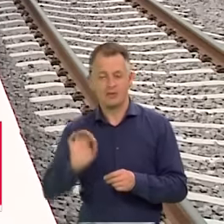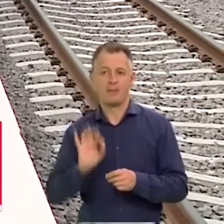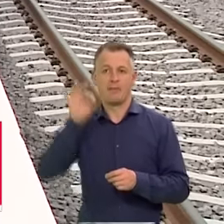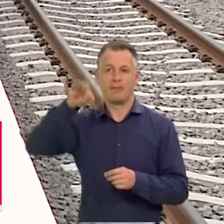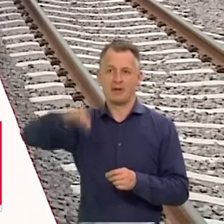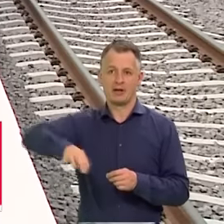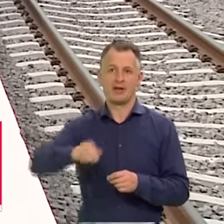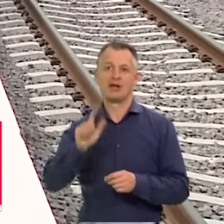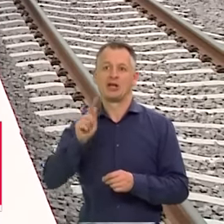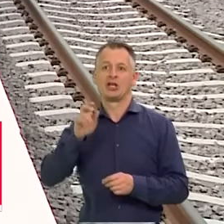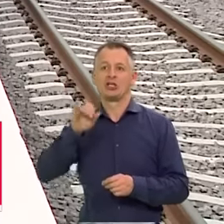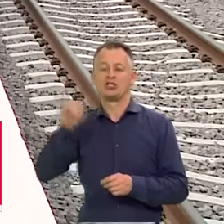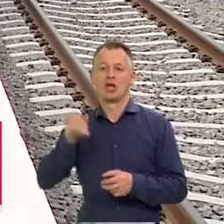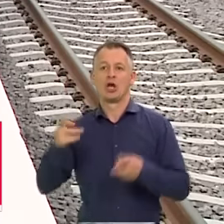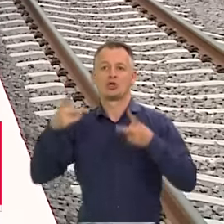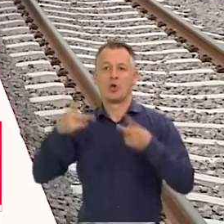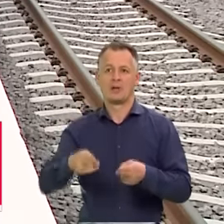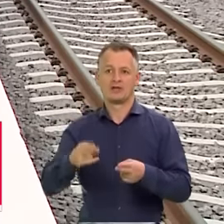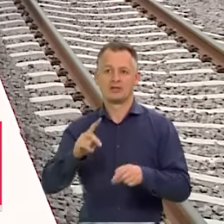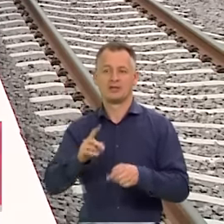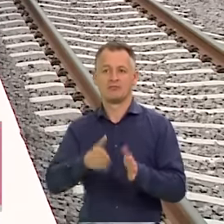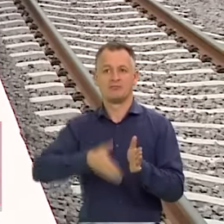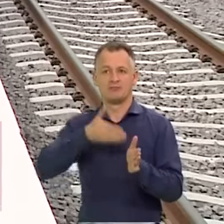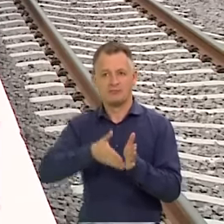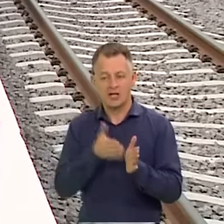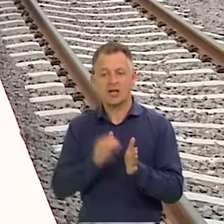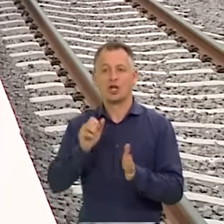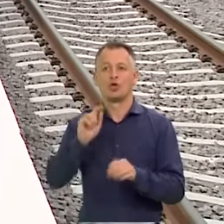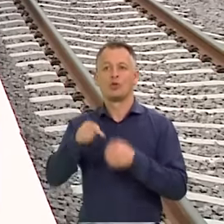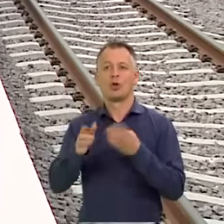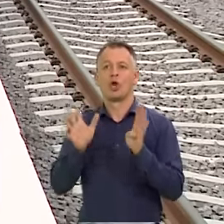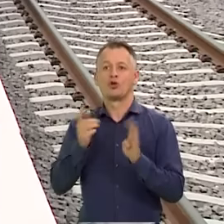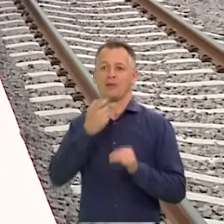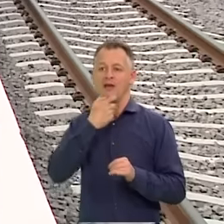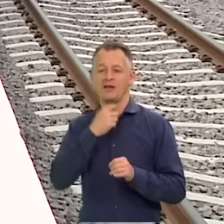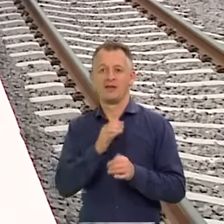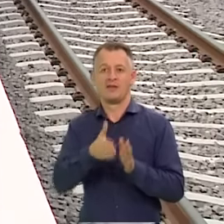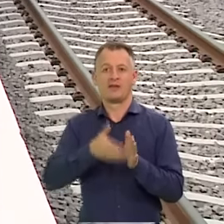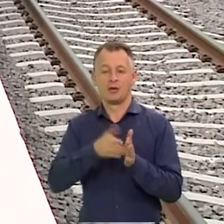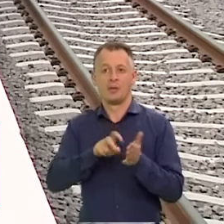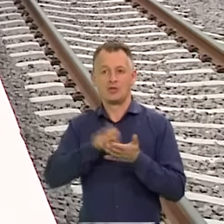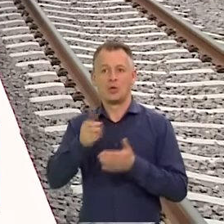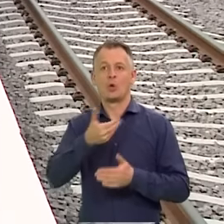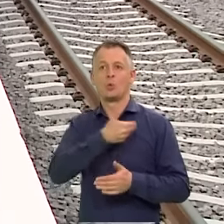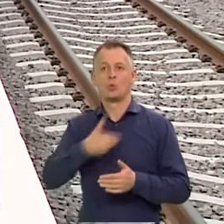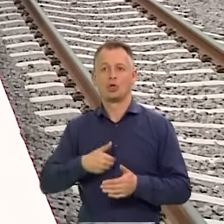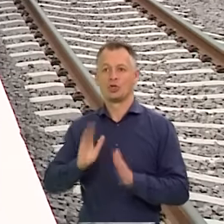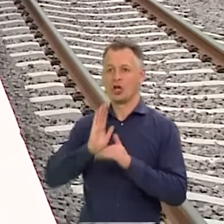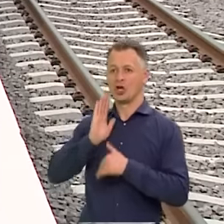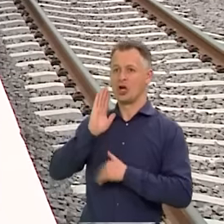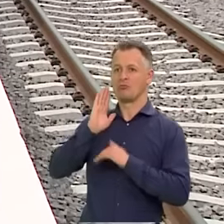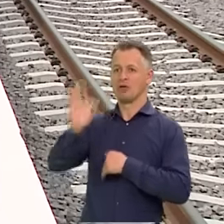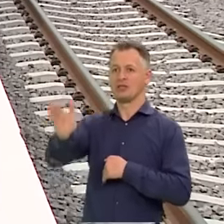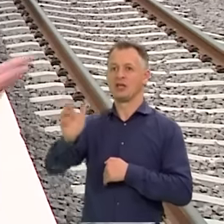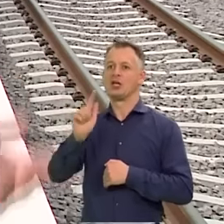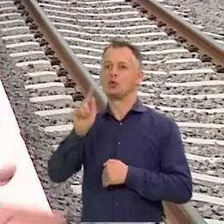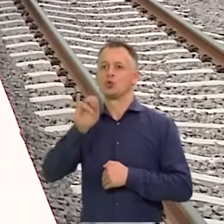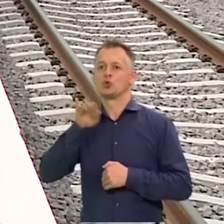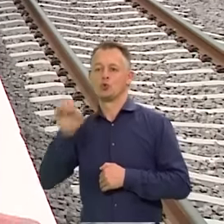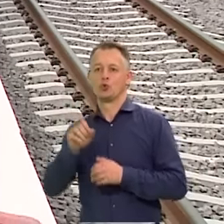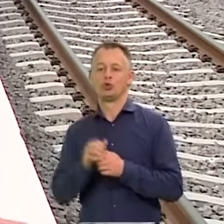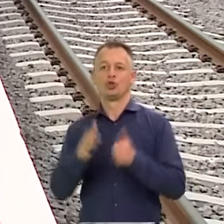haltei Grădiștea, vor opri, după o pauză de 19 ani, trenurile care circulă între București și Giurgiu. Vor exista numai puțin de